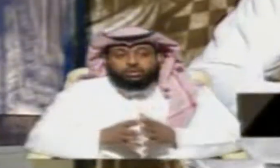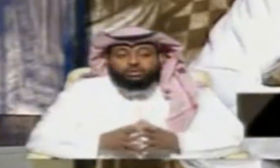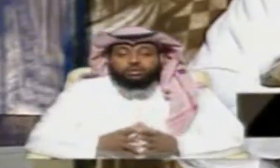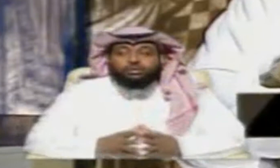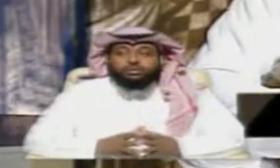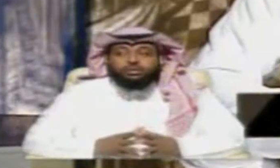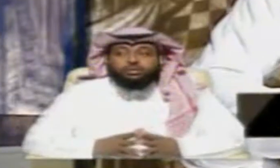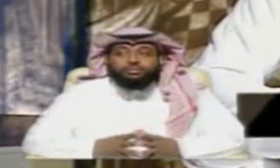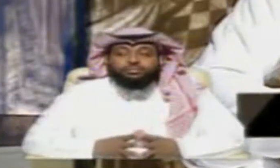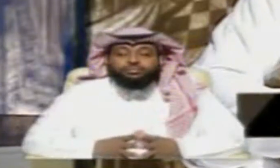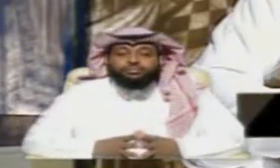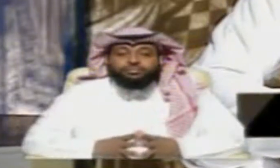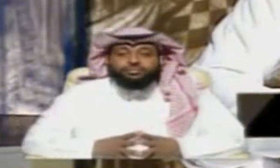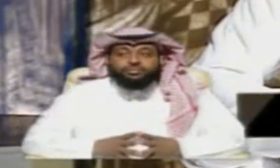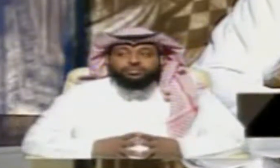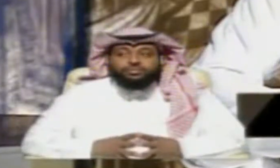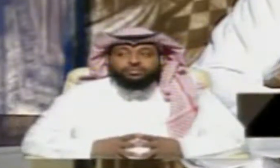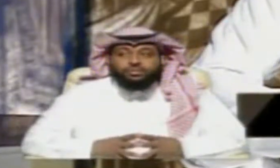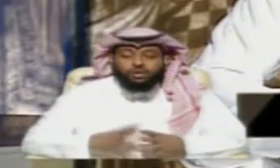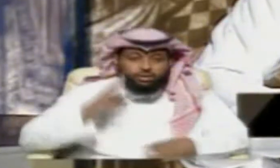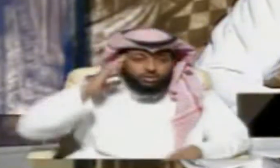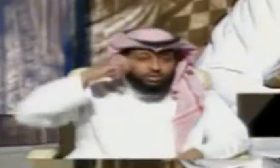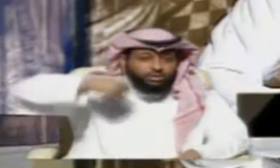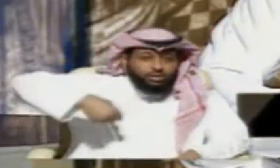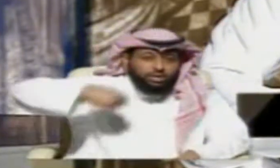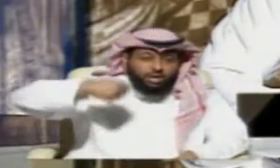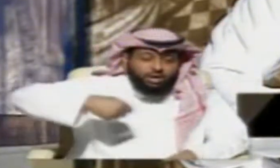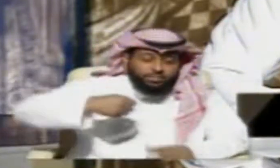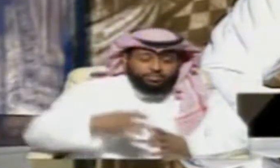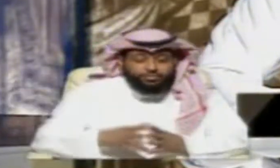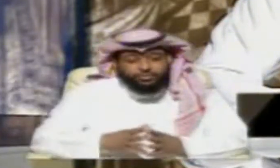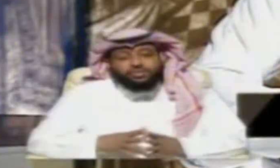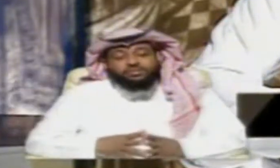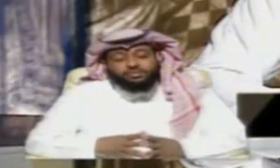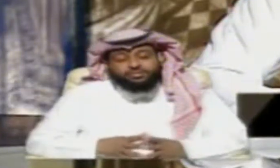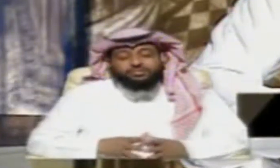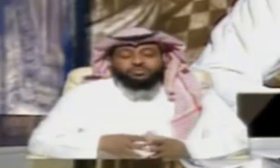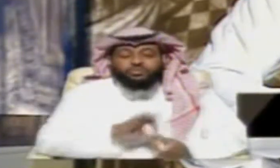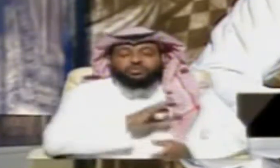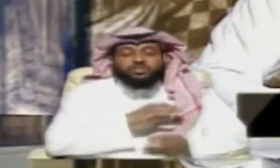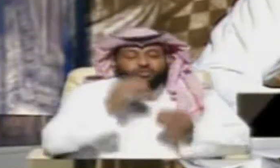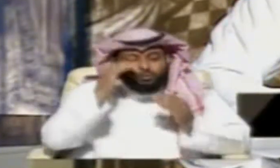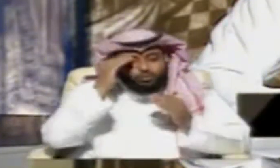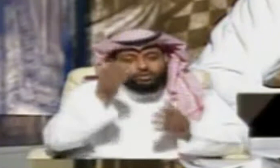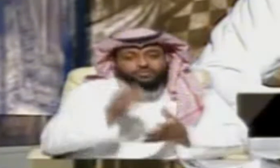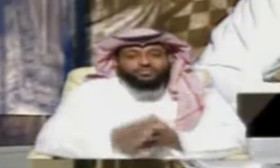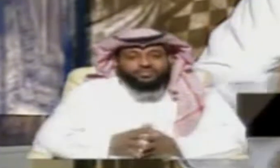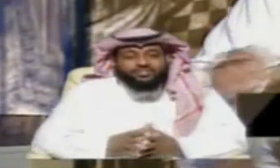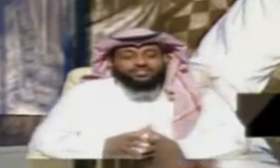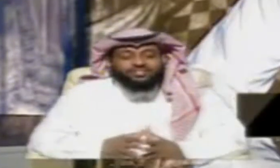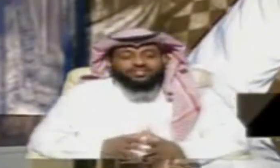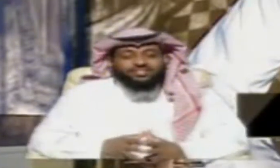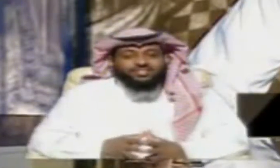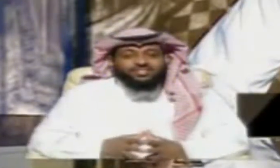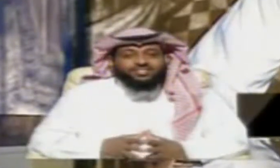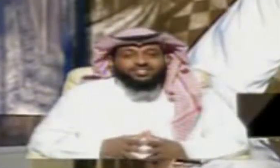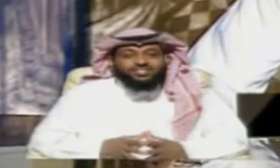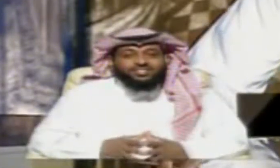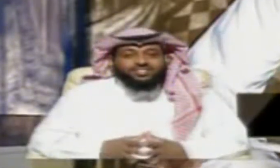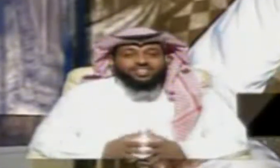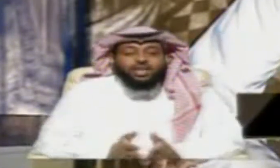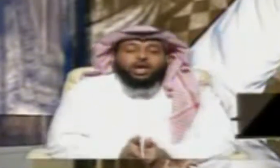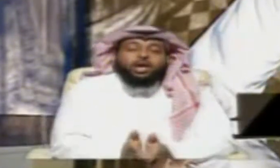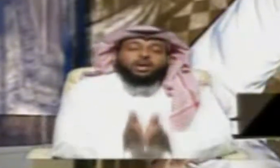تفضل أخي نزار. السلام عليكم ورحمة الله وبركاته. عليكم السلام ورحمة الله وبركاته، أهلا وسهلا بك أخي. تقبل